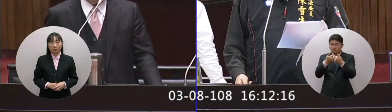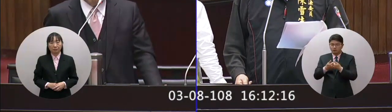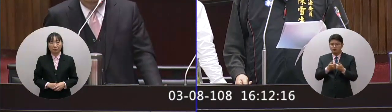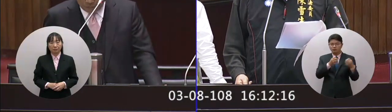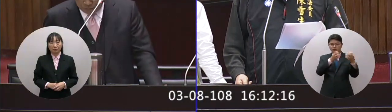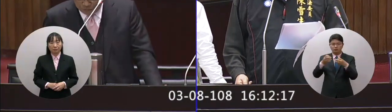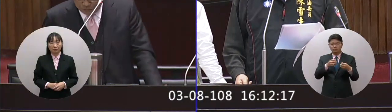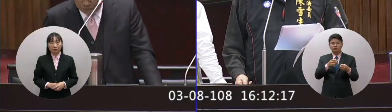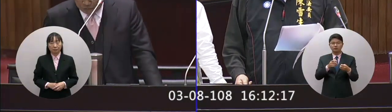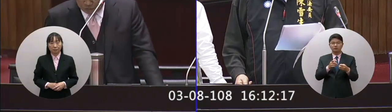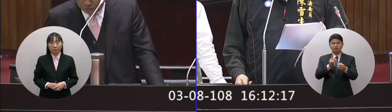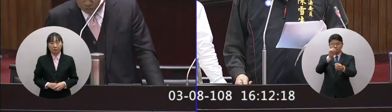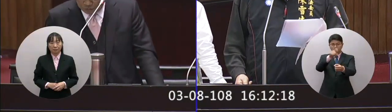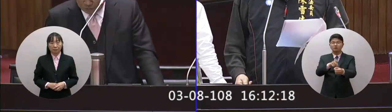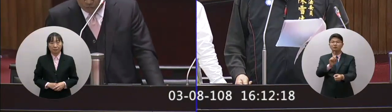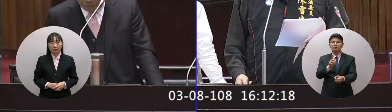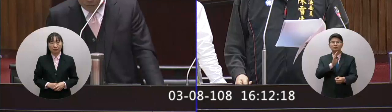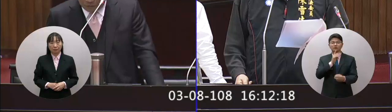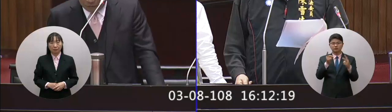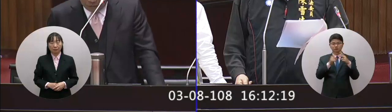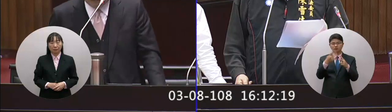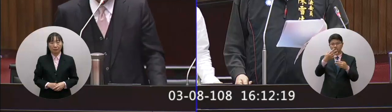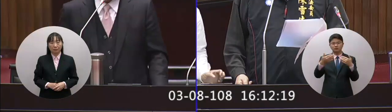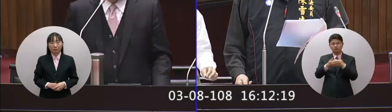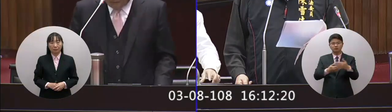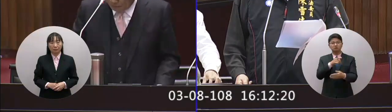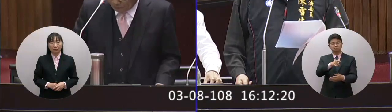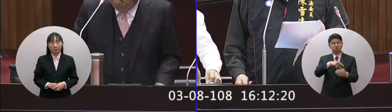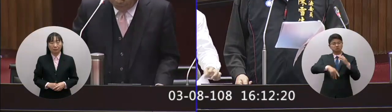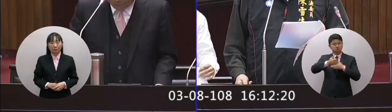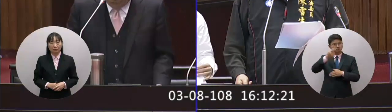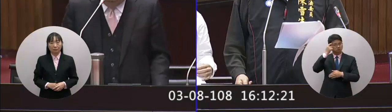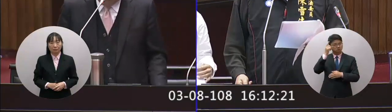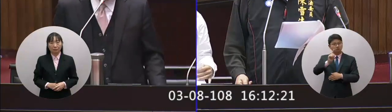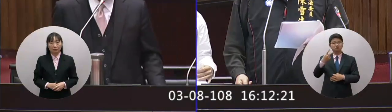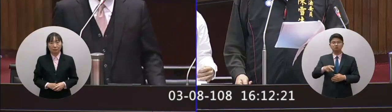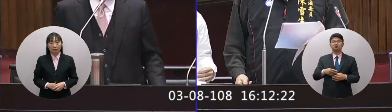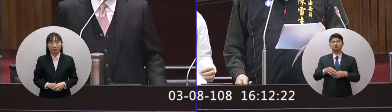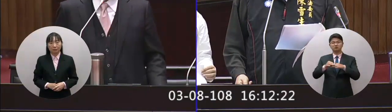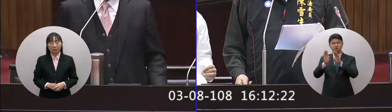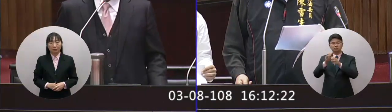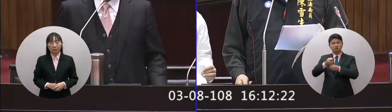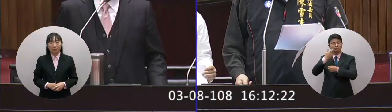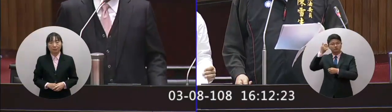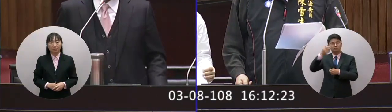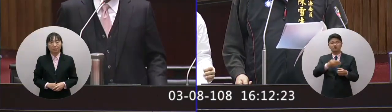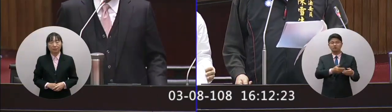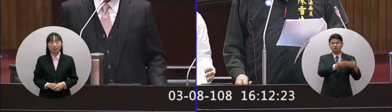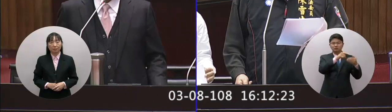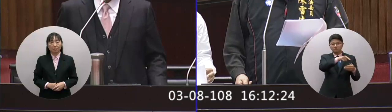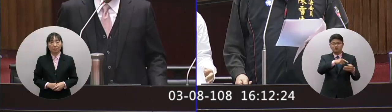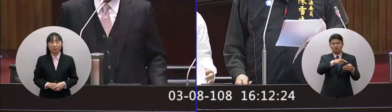内容都围绕着小四通，院长有什么看法？还有金门马祖跟大陆福建一水之